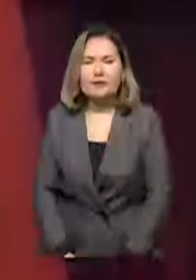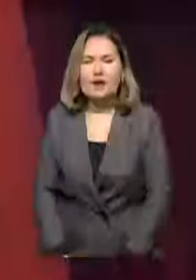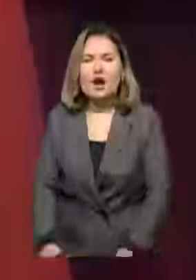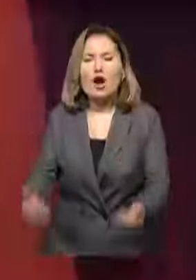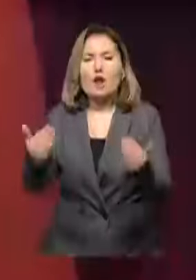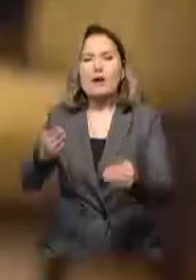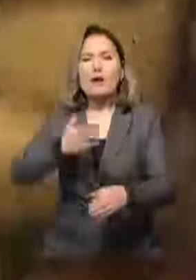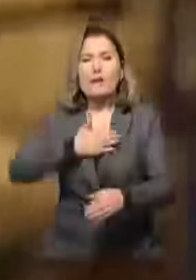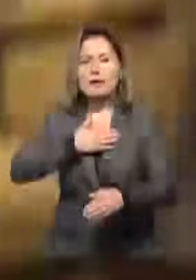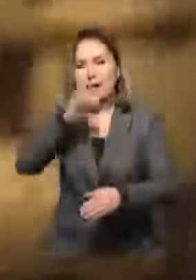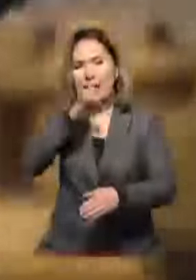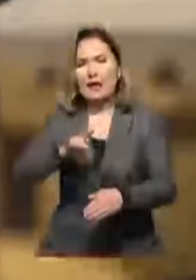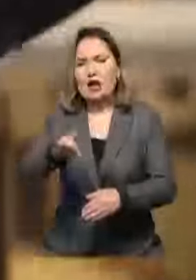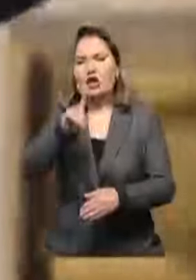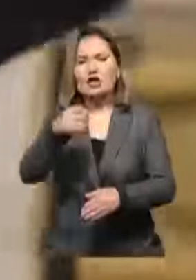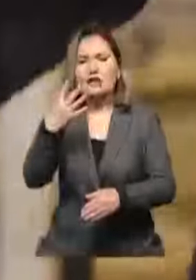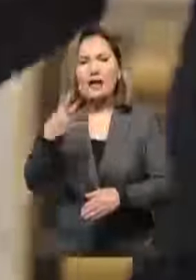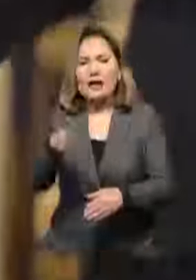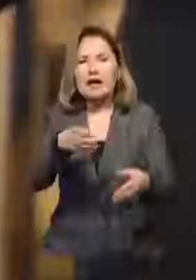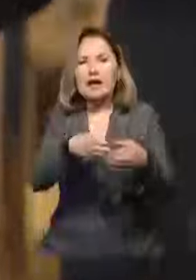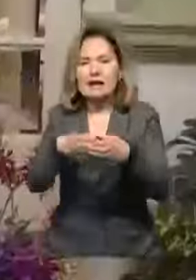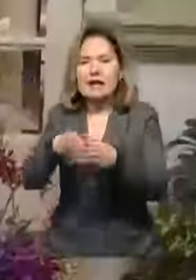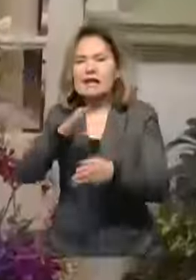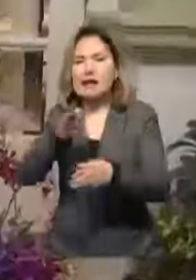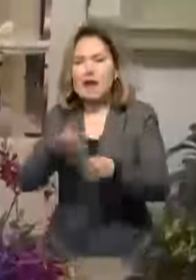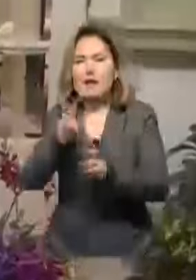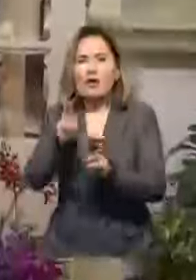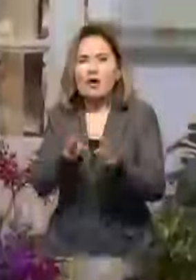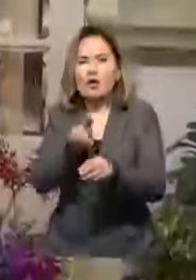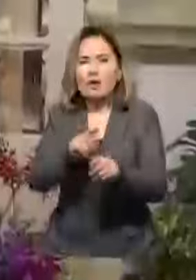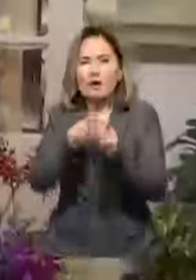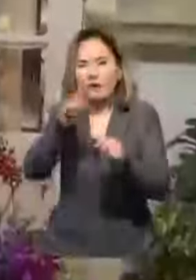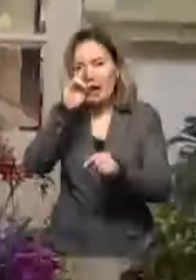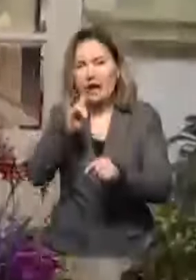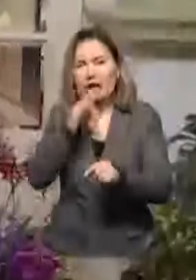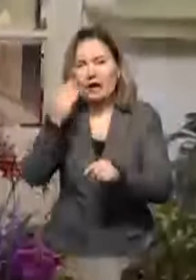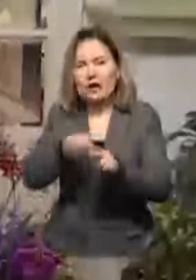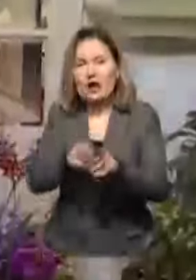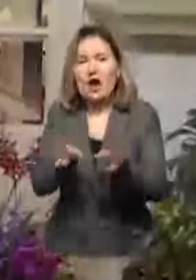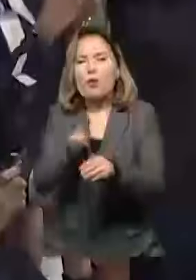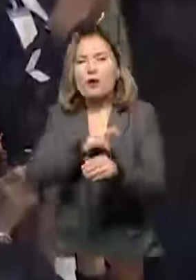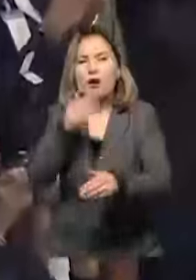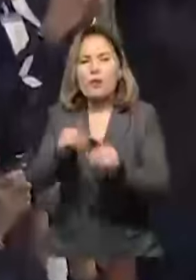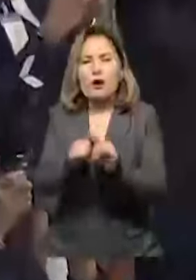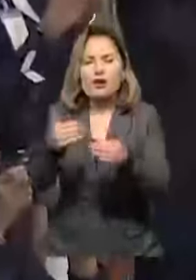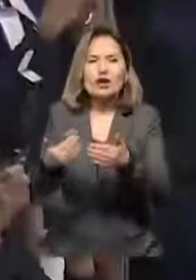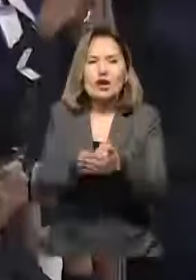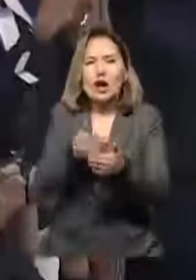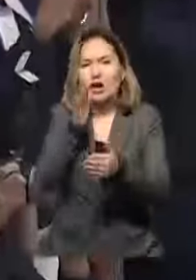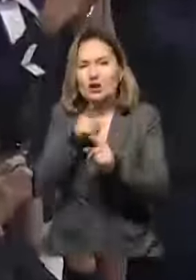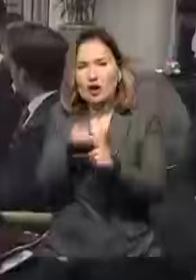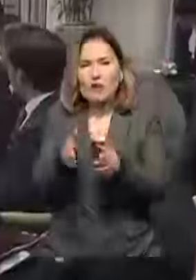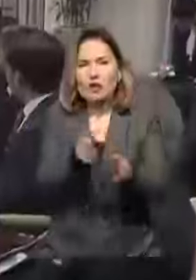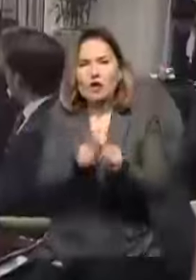Бүгінде біздің елде 140-тан астам сингапурлық компаниямен бірлескен кәсіпорын жұмыс істейді. Енді Қазақстан осы ынтымақтастықтың мүлде жаңа кезеңіне жол ашуға